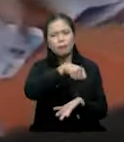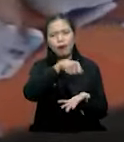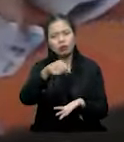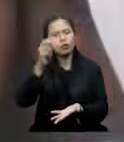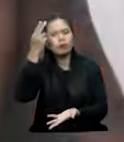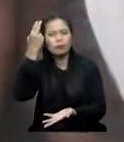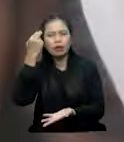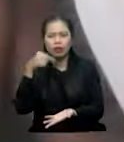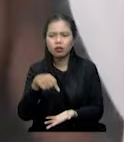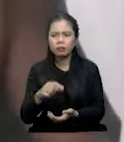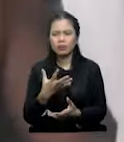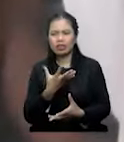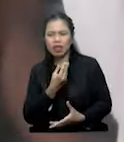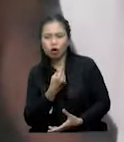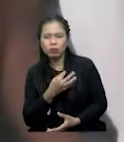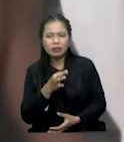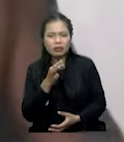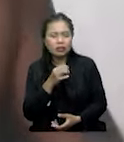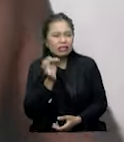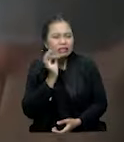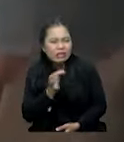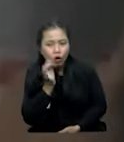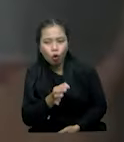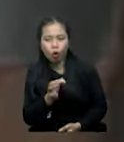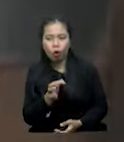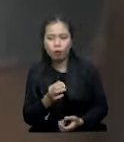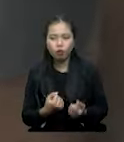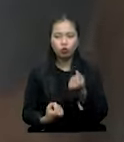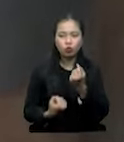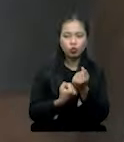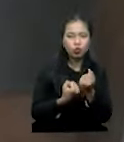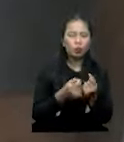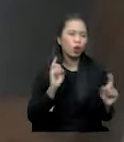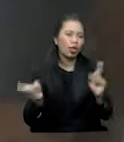rawan dipolitisasi dan menguntungkan